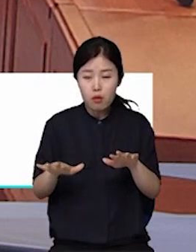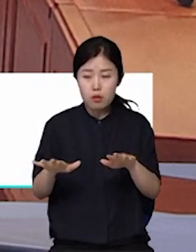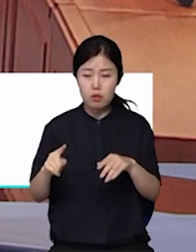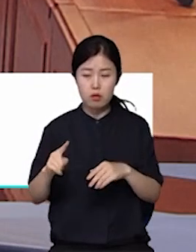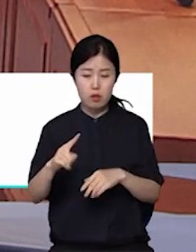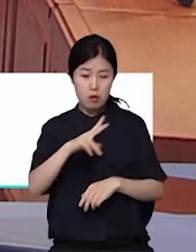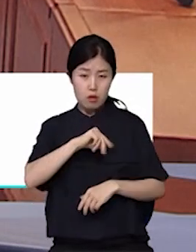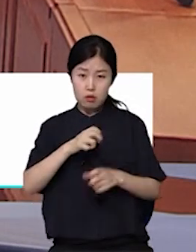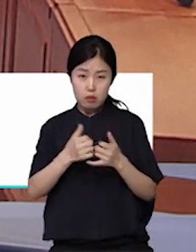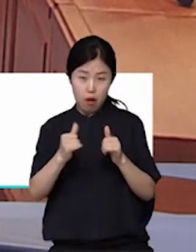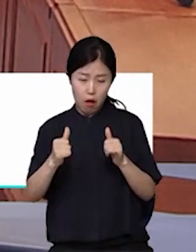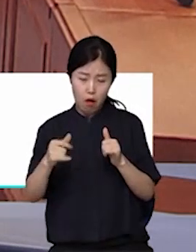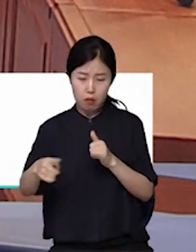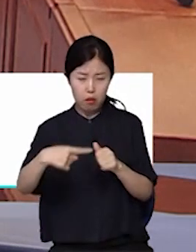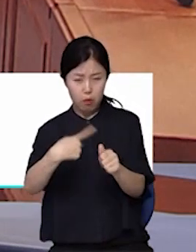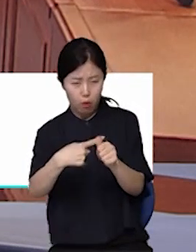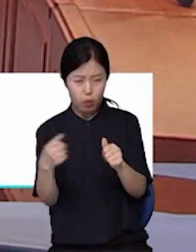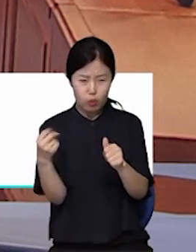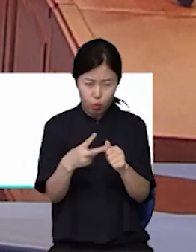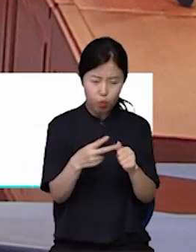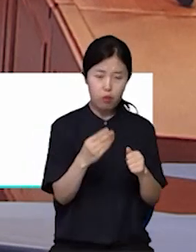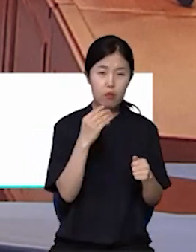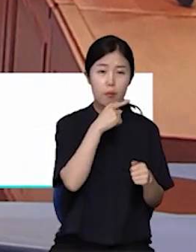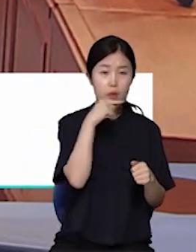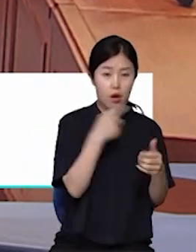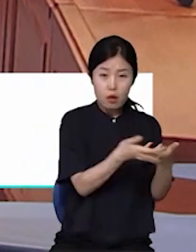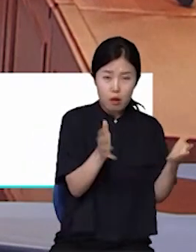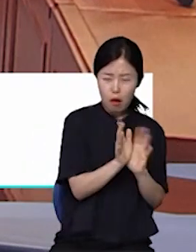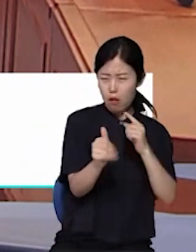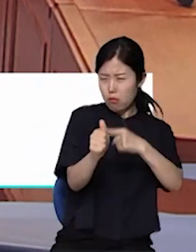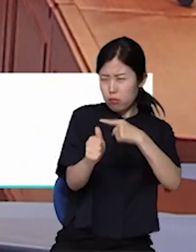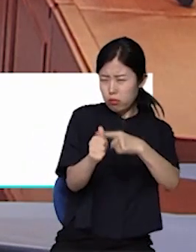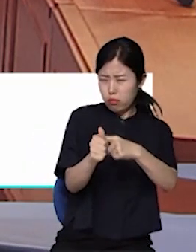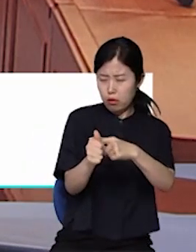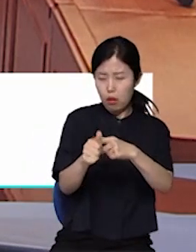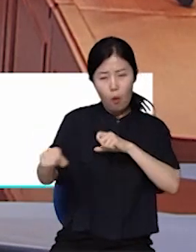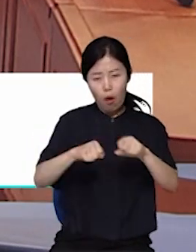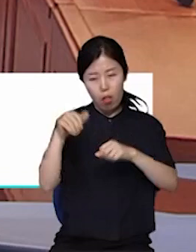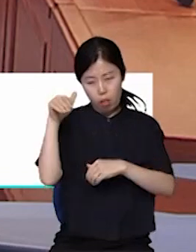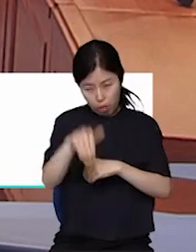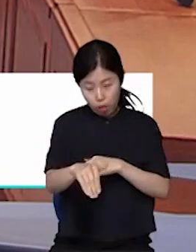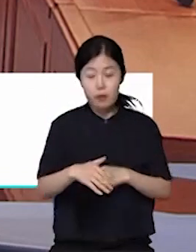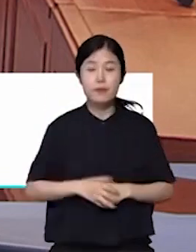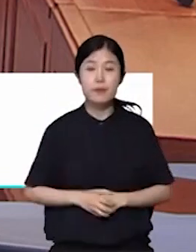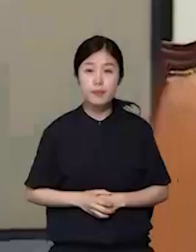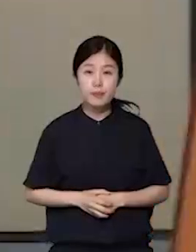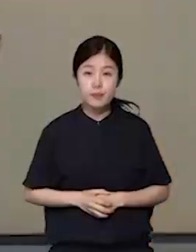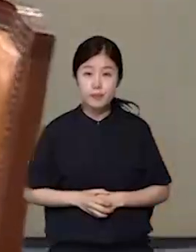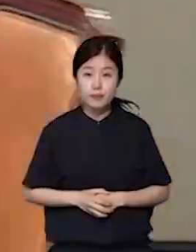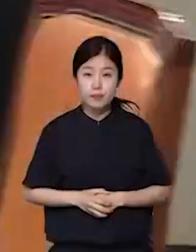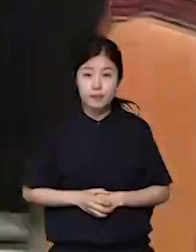상실했다는 여당의 공격까지 받는 천덕꾸러기 신세가 됐습니다. 이상원 기자입니다.